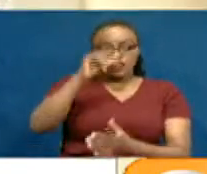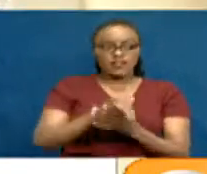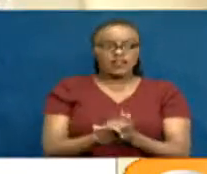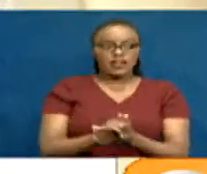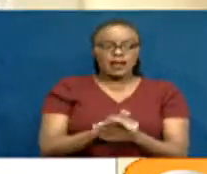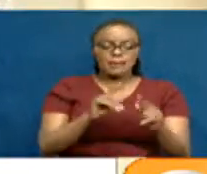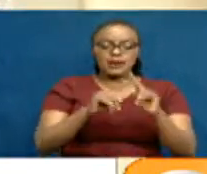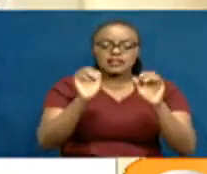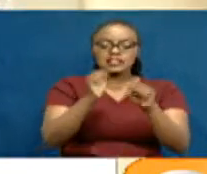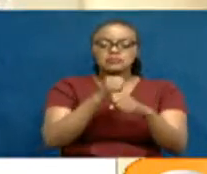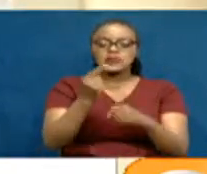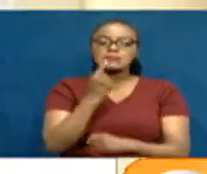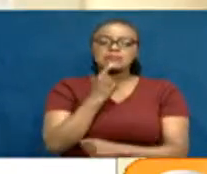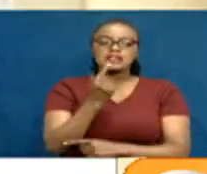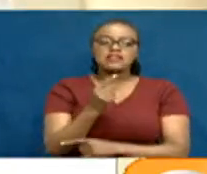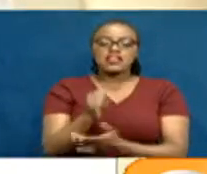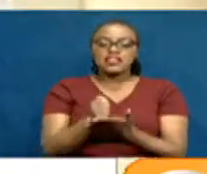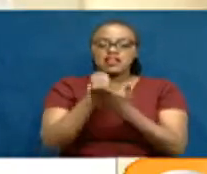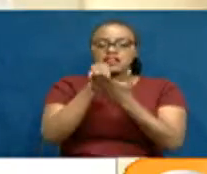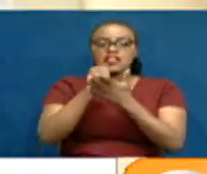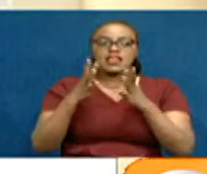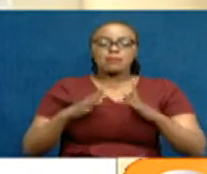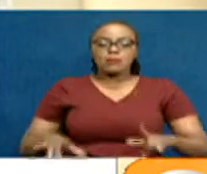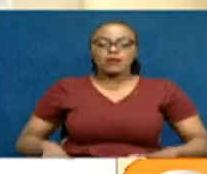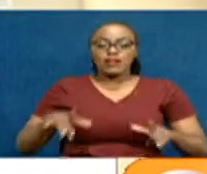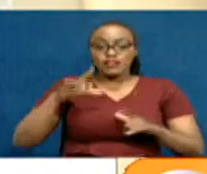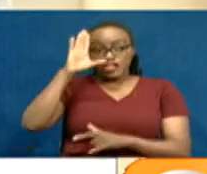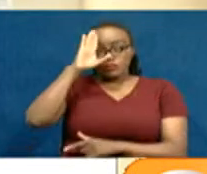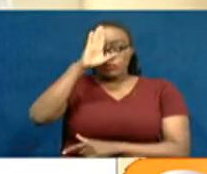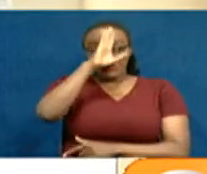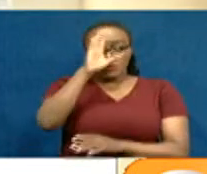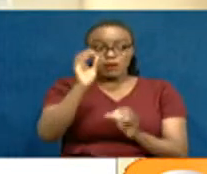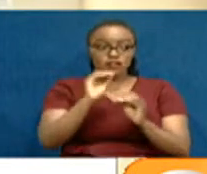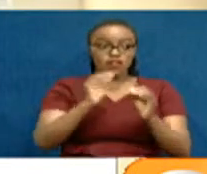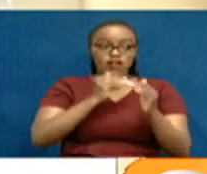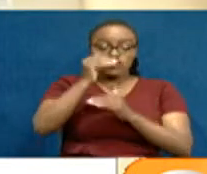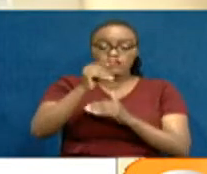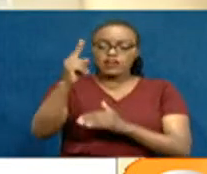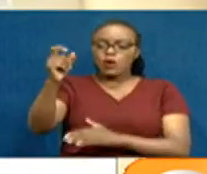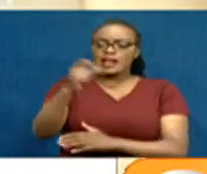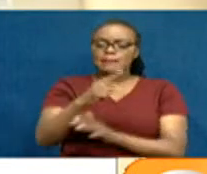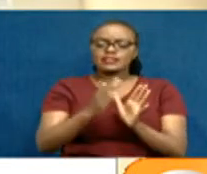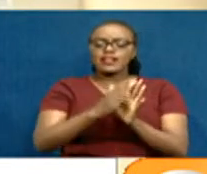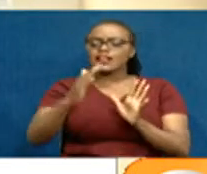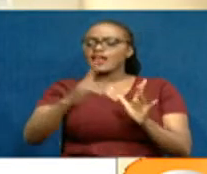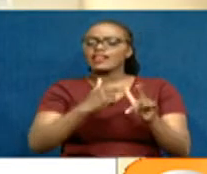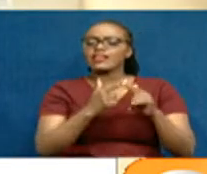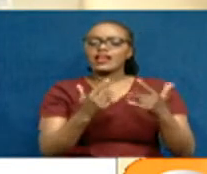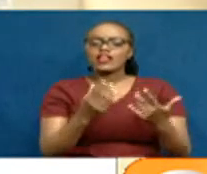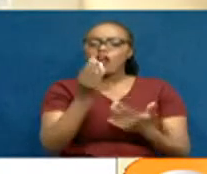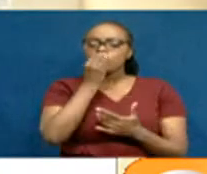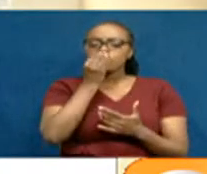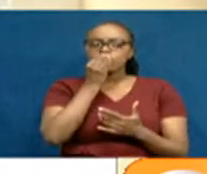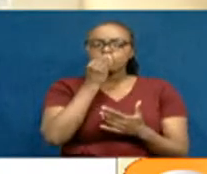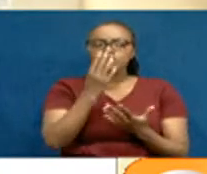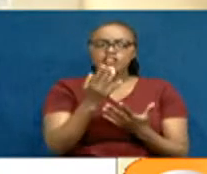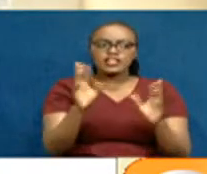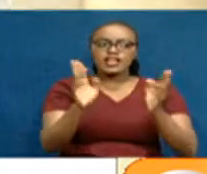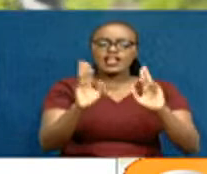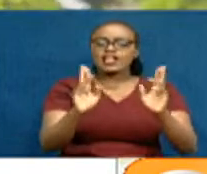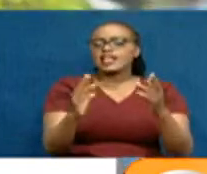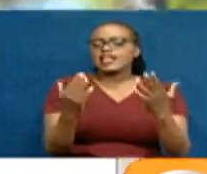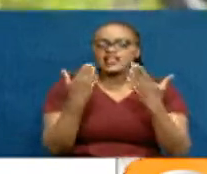hawezi sema wamesaidia mkaaji wa Bungoma. Baada ya mwezi moja, chakula yetu itakuwa huko imekuwa